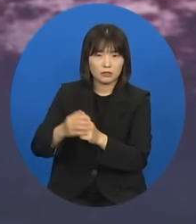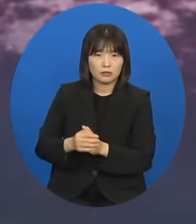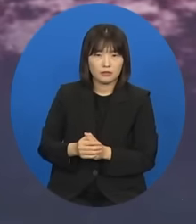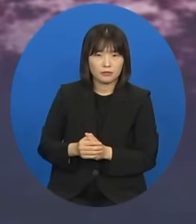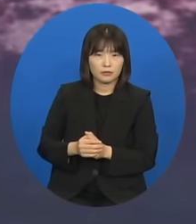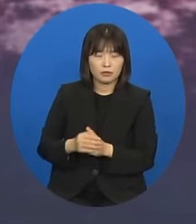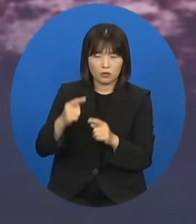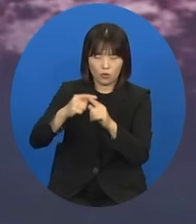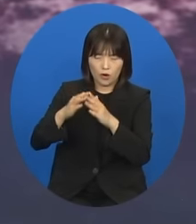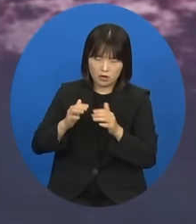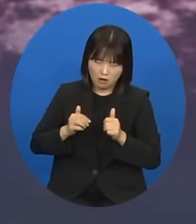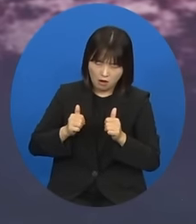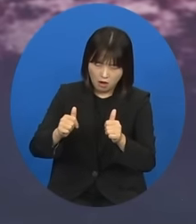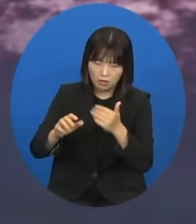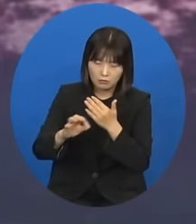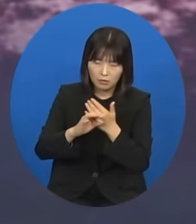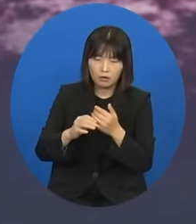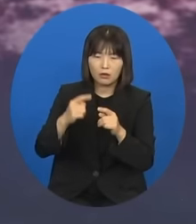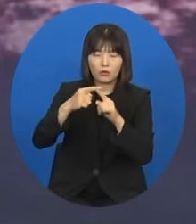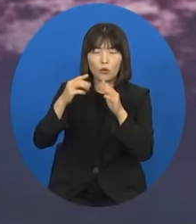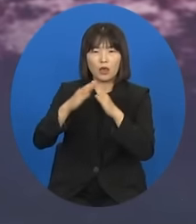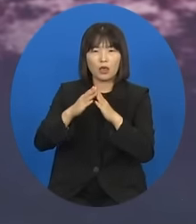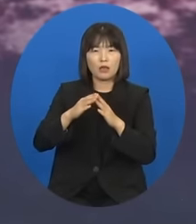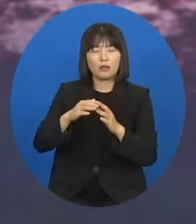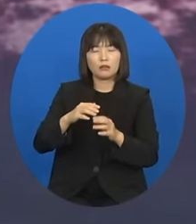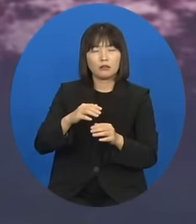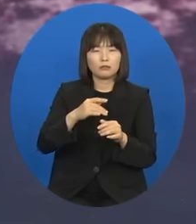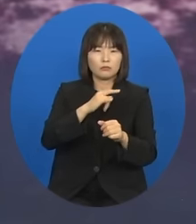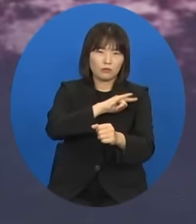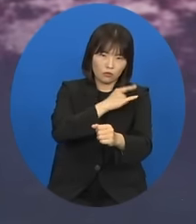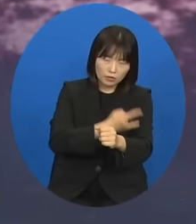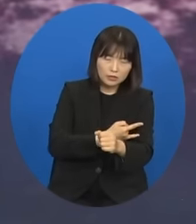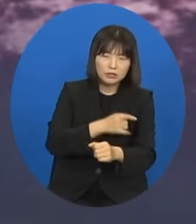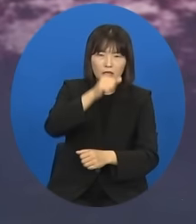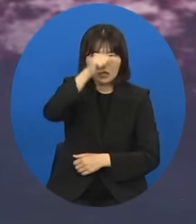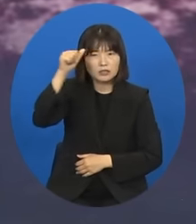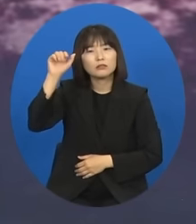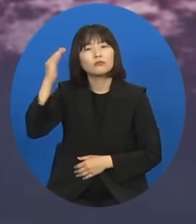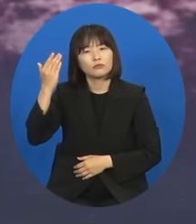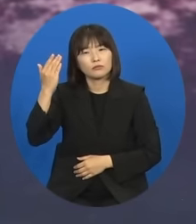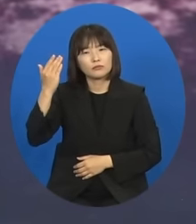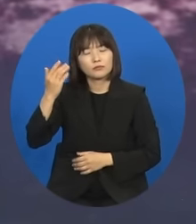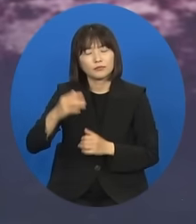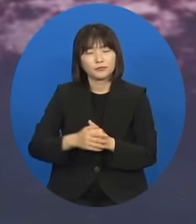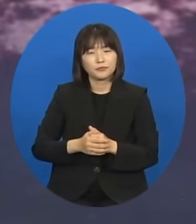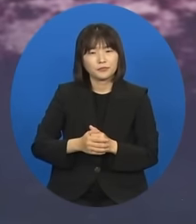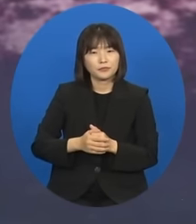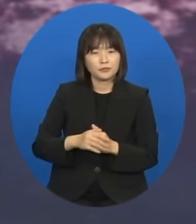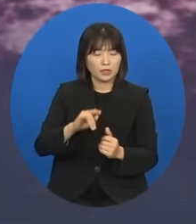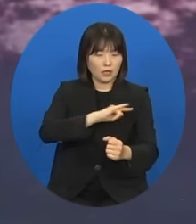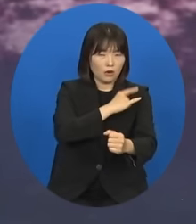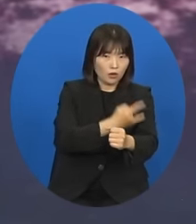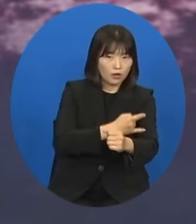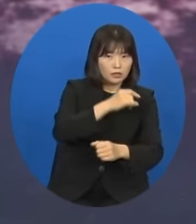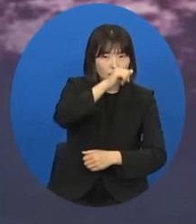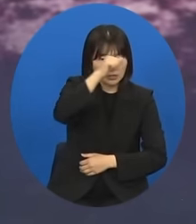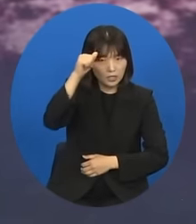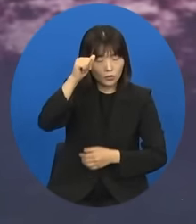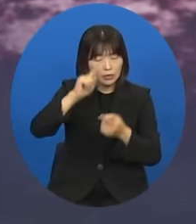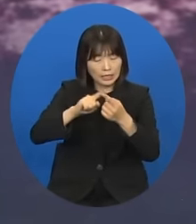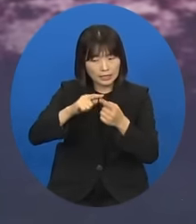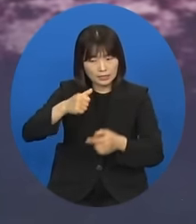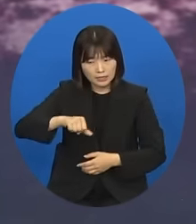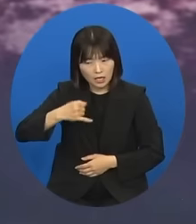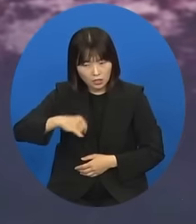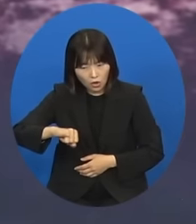직이 됩니다 그럼 자녀들은 어떻게 되는가 중직자의 자녀에 대한 의